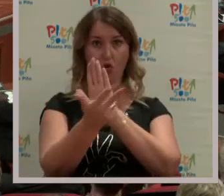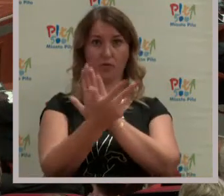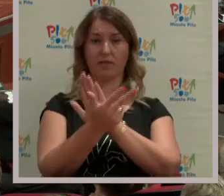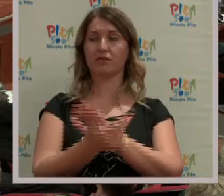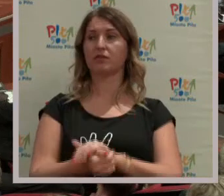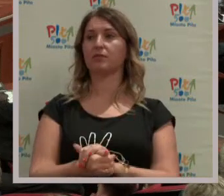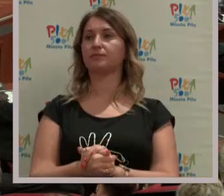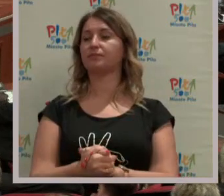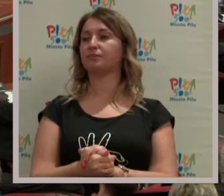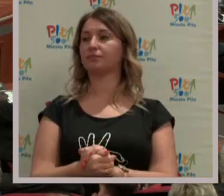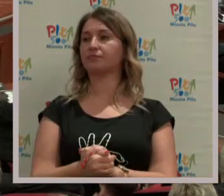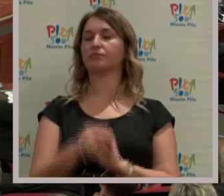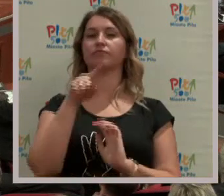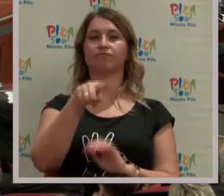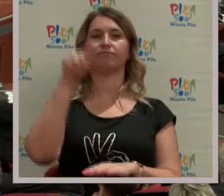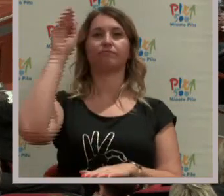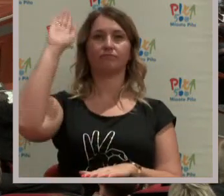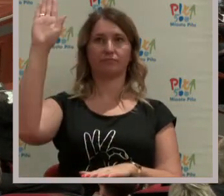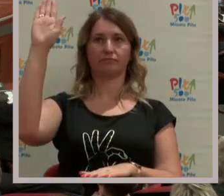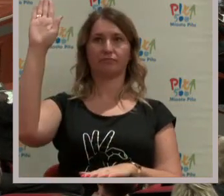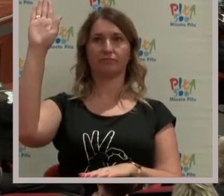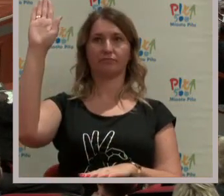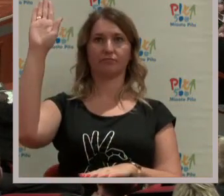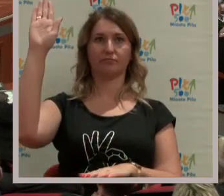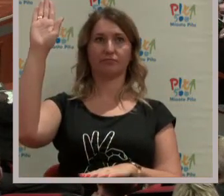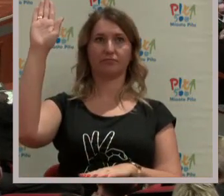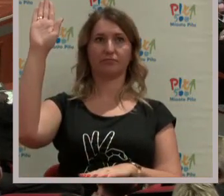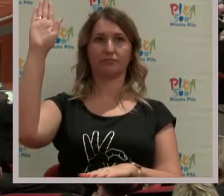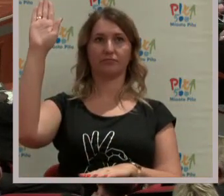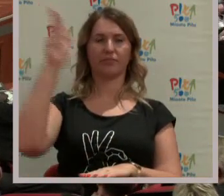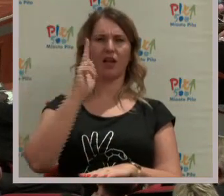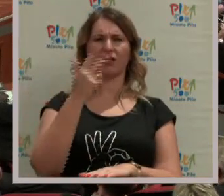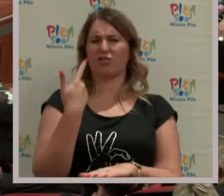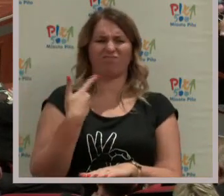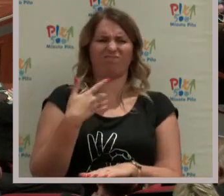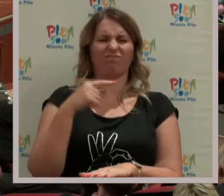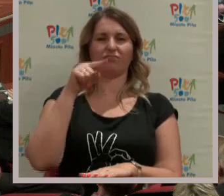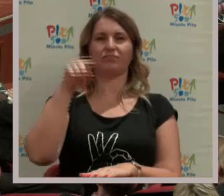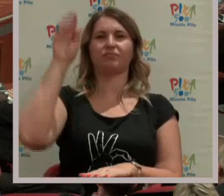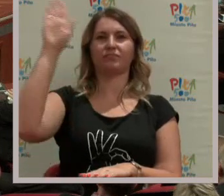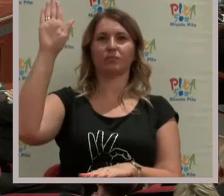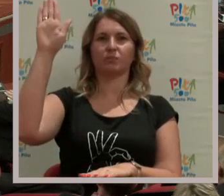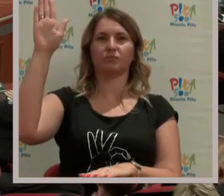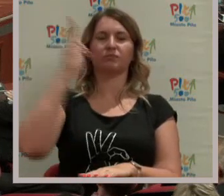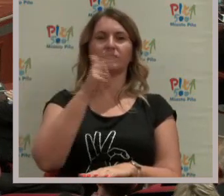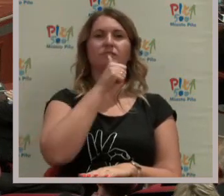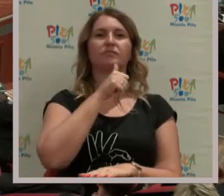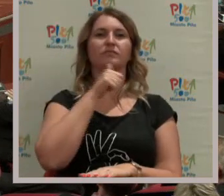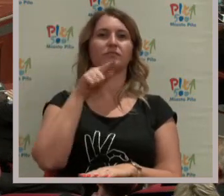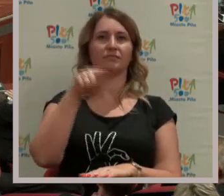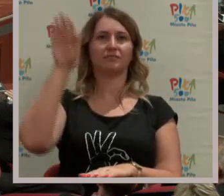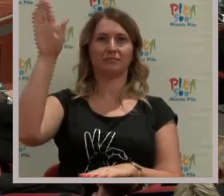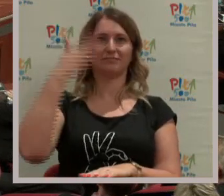druk numer 1052 proszę o podniesienie ręki i naciśnięcie przycisku dziękuję bardzo kto jest przeciw dziękuję kto się wstrzymał